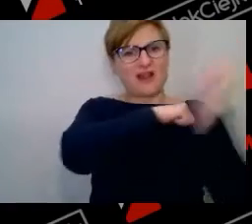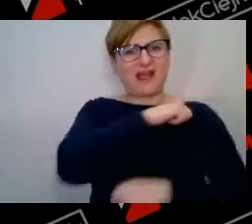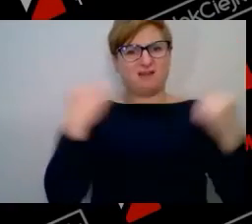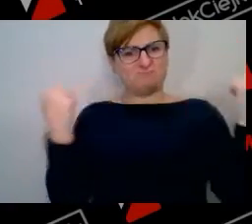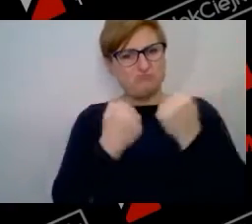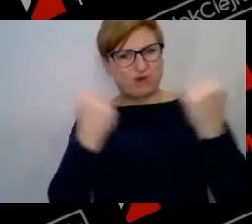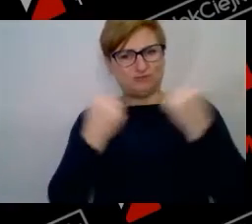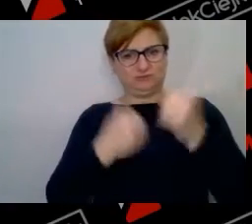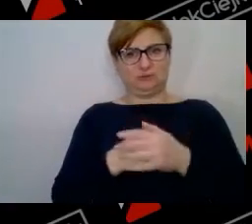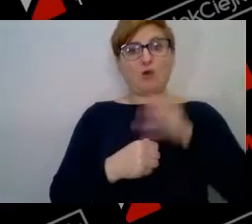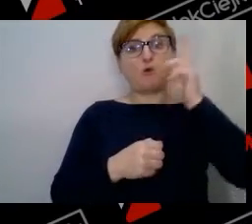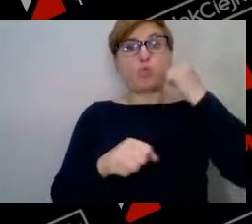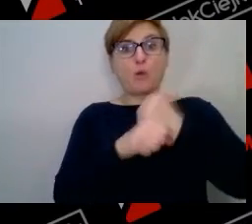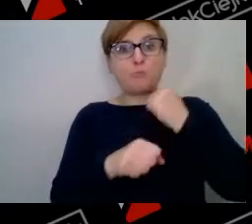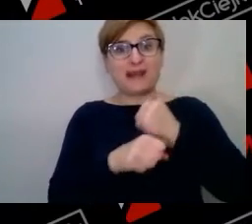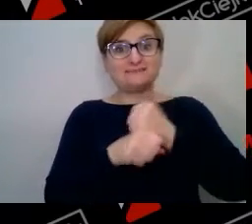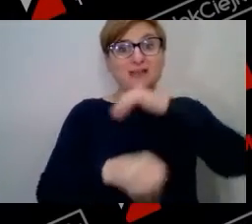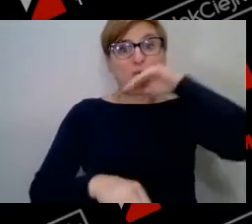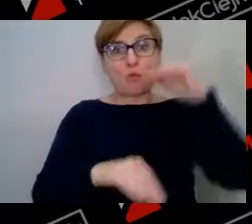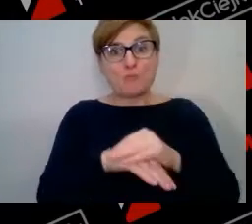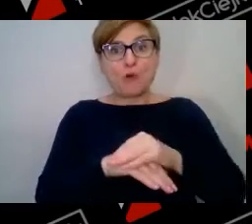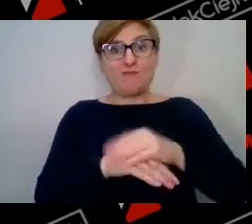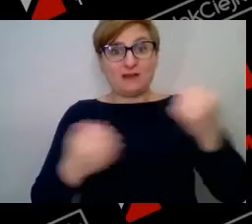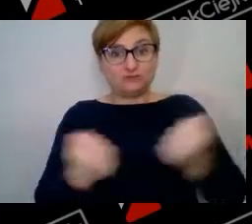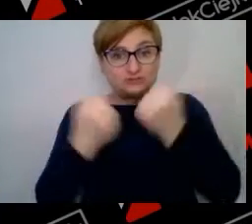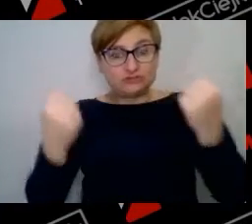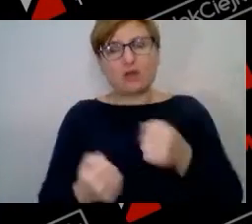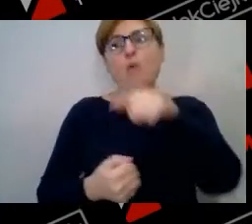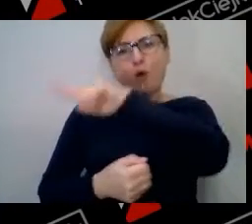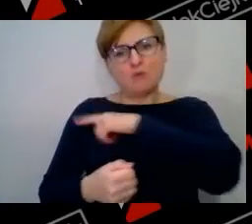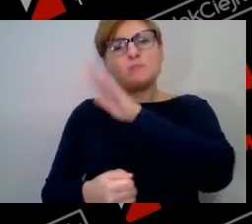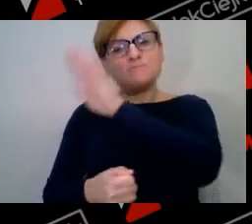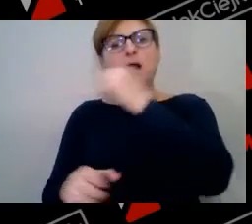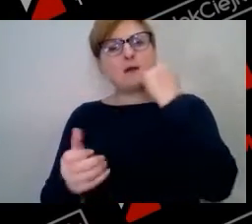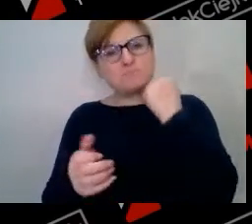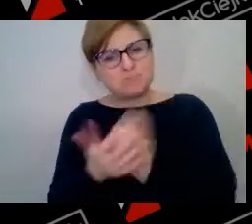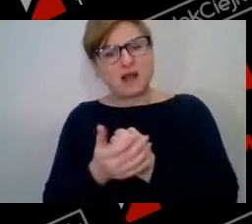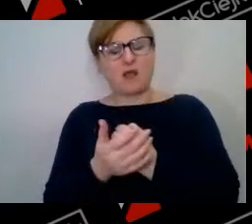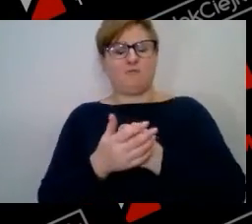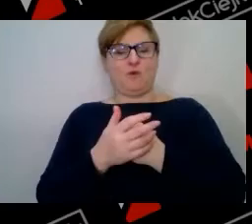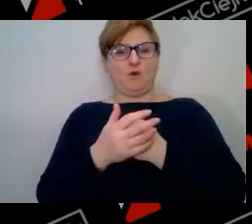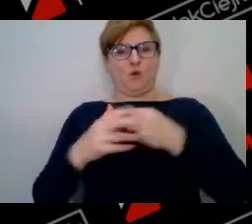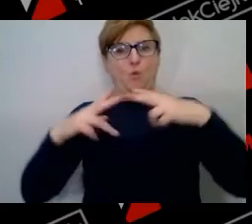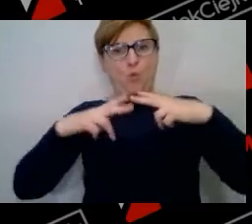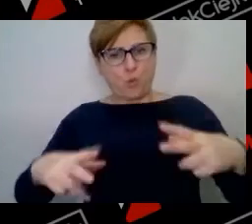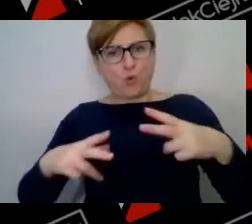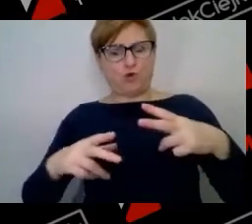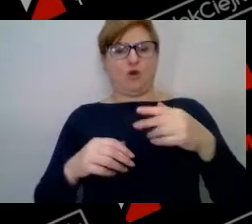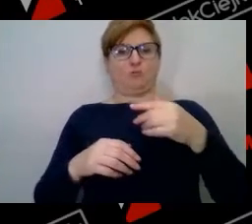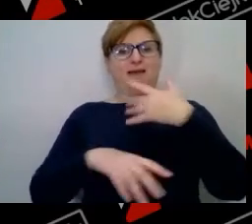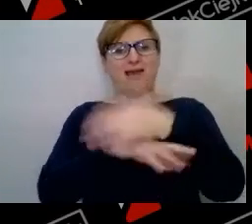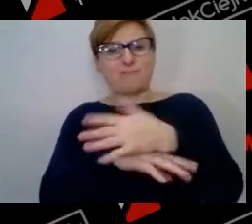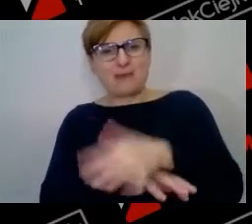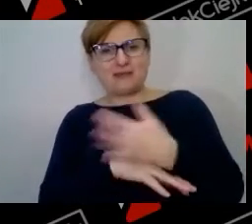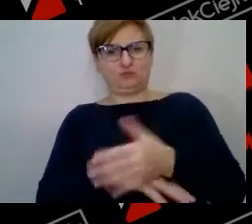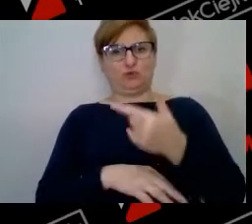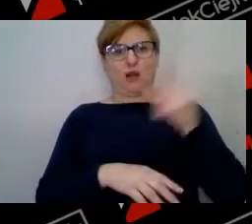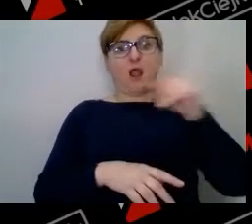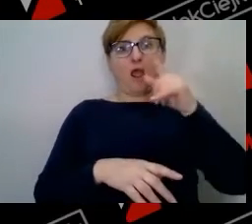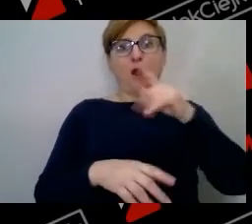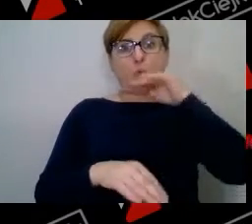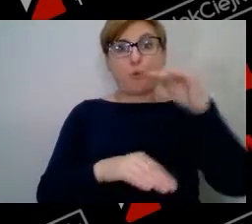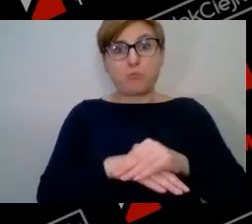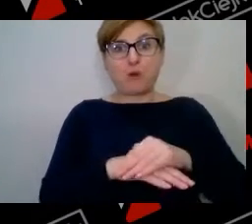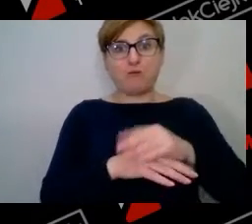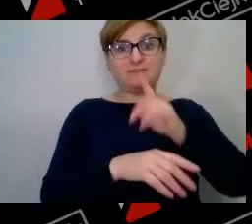na umowę o dzieło mają podobnie prawo do płatnego urlopu, emerytury i ochrony zdrowia, więc umowy zlecenia i umowy o dzieło powinny